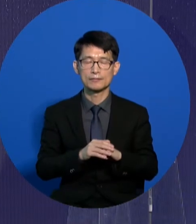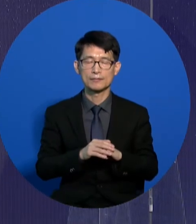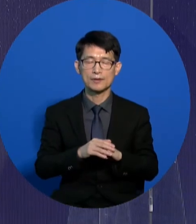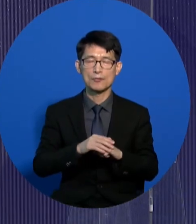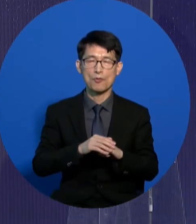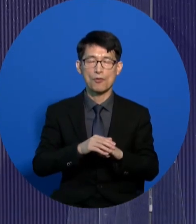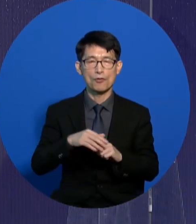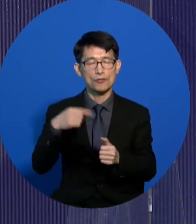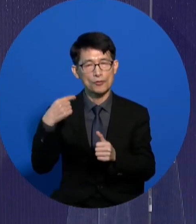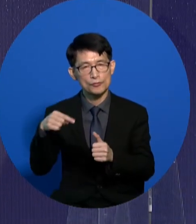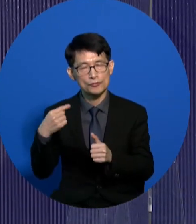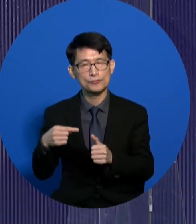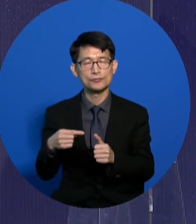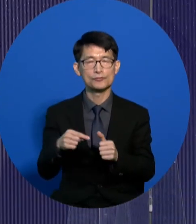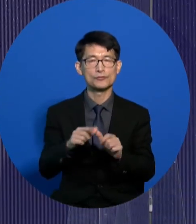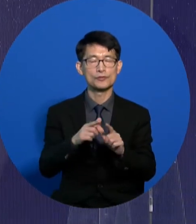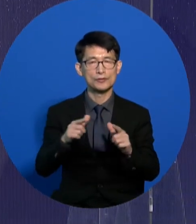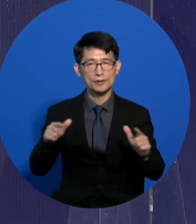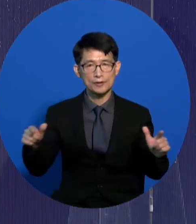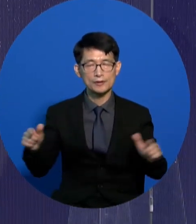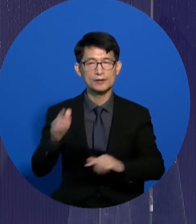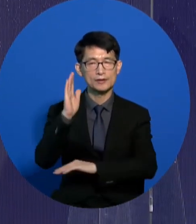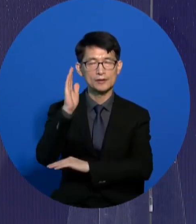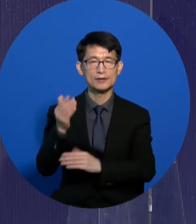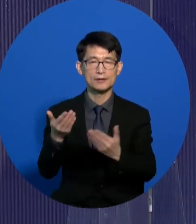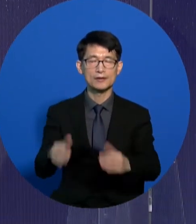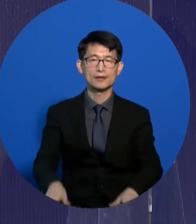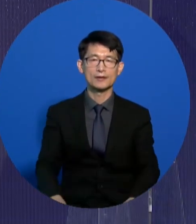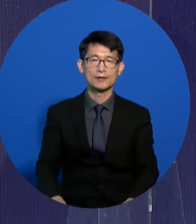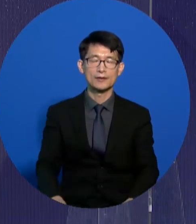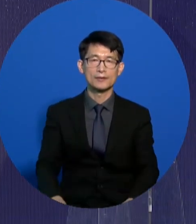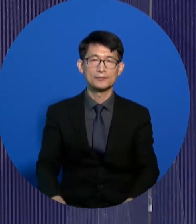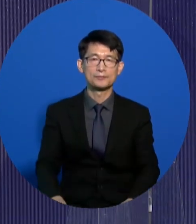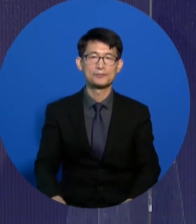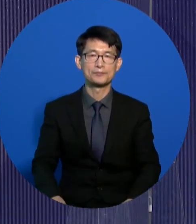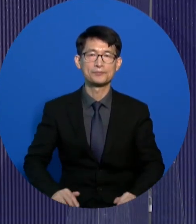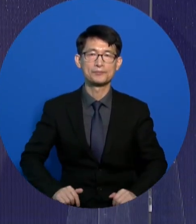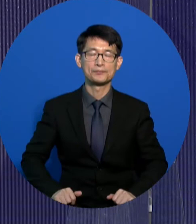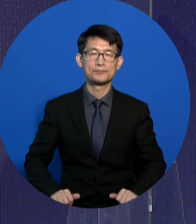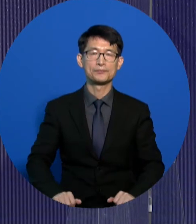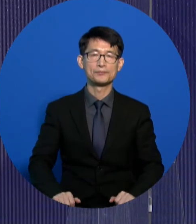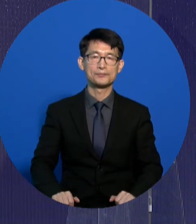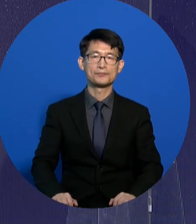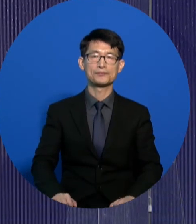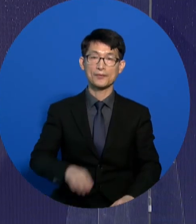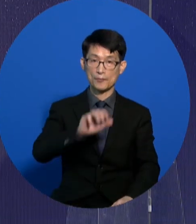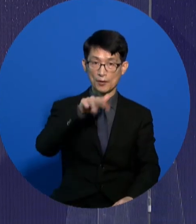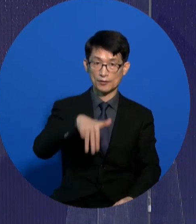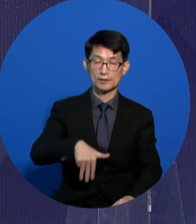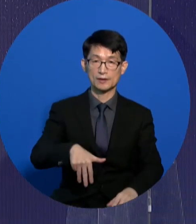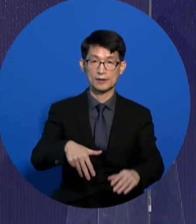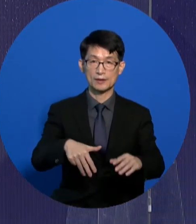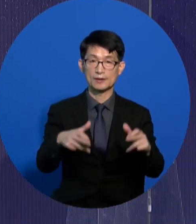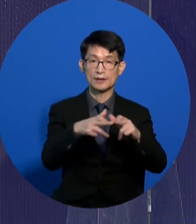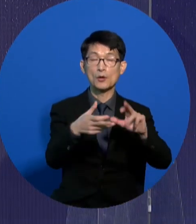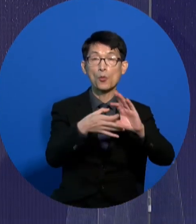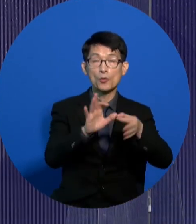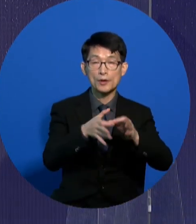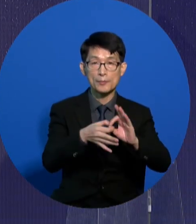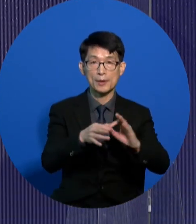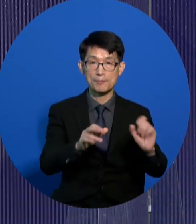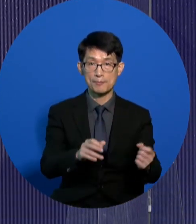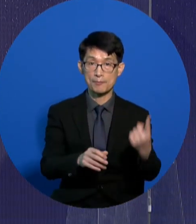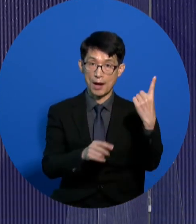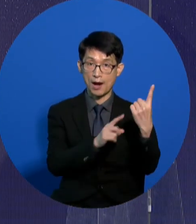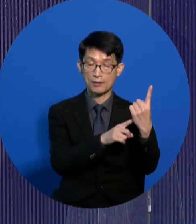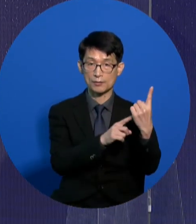한국에서 운동이라는 단어로 사용되고 있습니다. 평창 패럴림픽을 계기로 해서 장애인